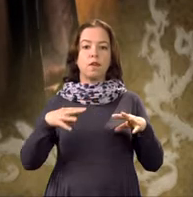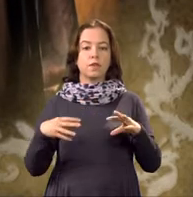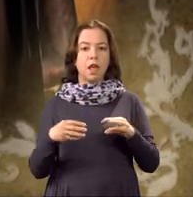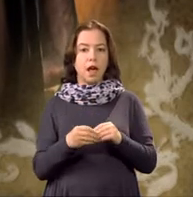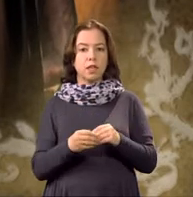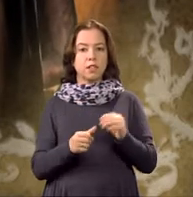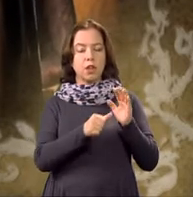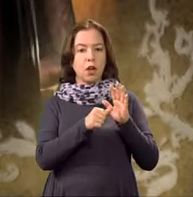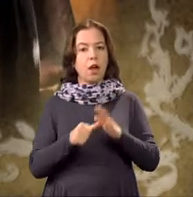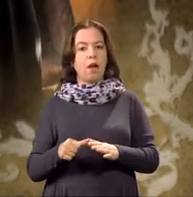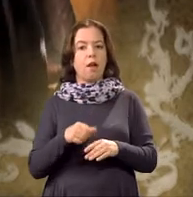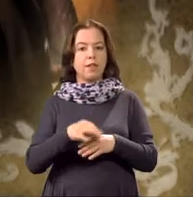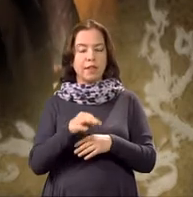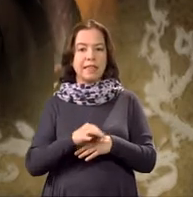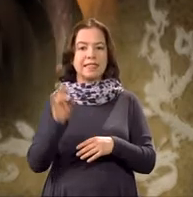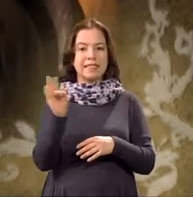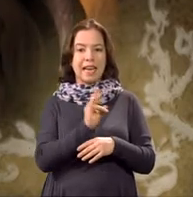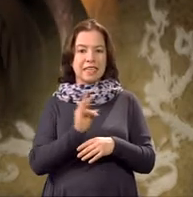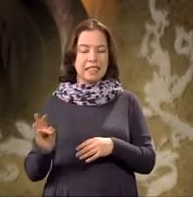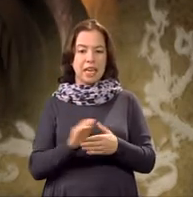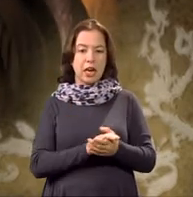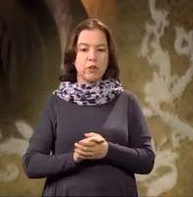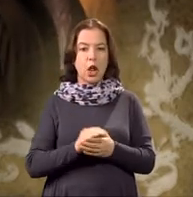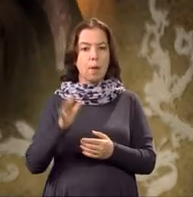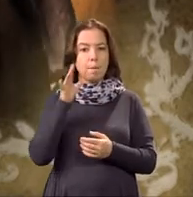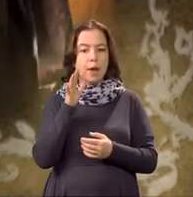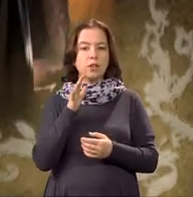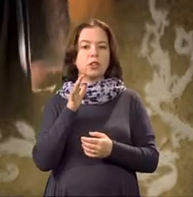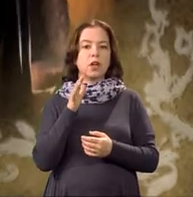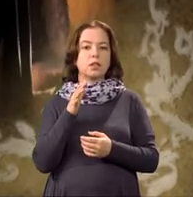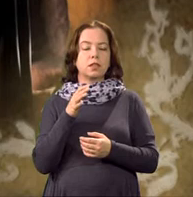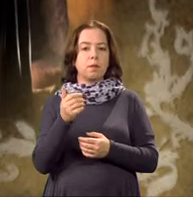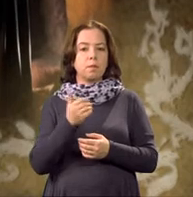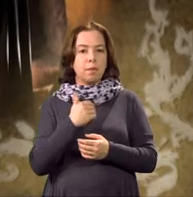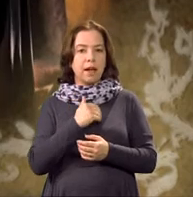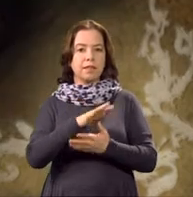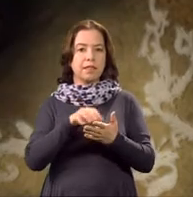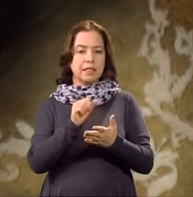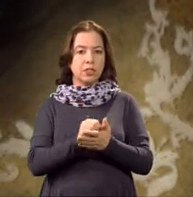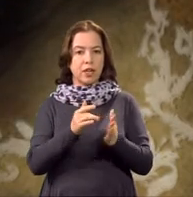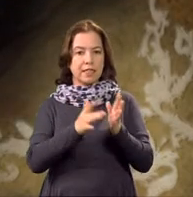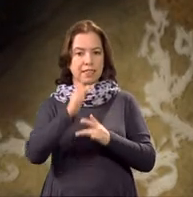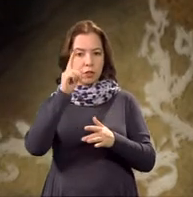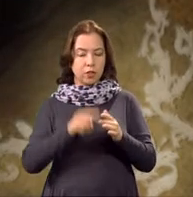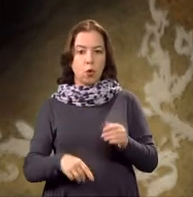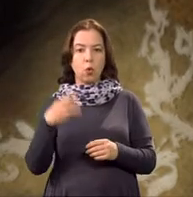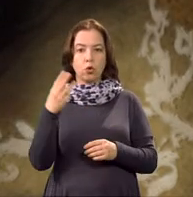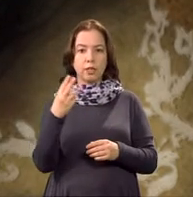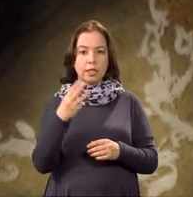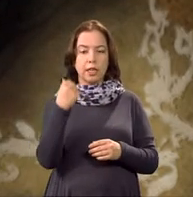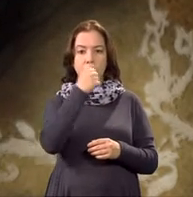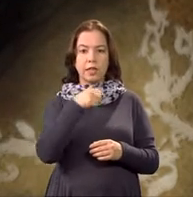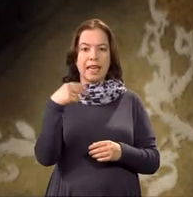гонінь на церкву, під час прагнення безбожників знищити християнство, у 30-ті роки 20-го